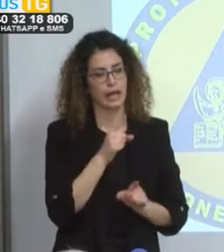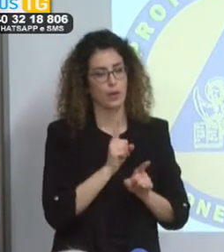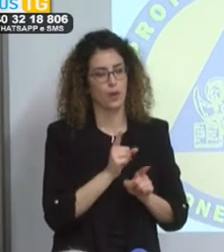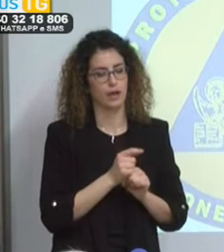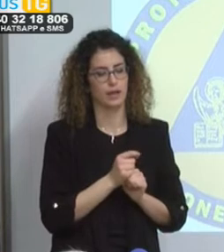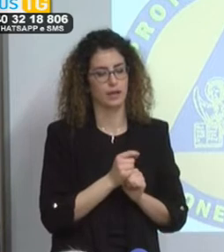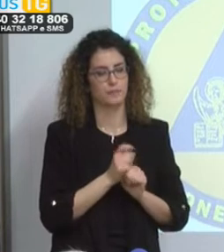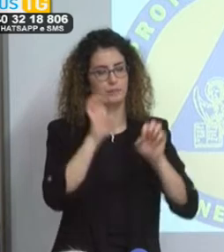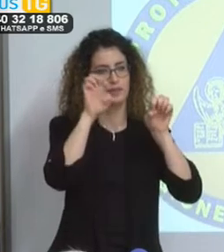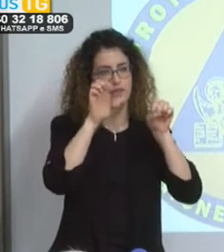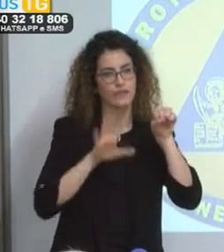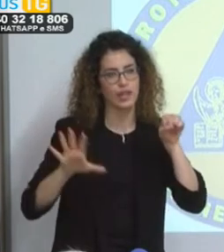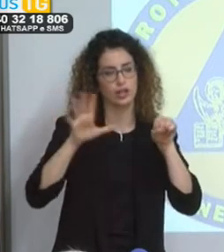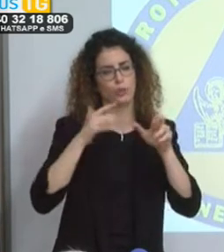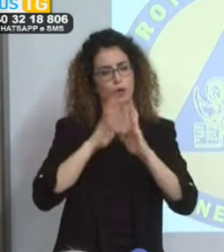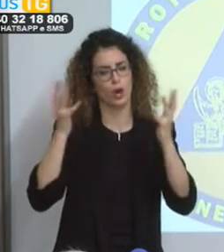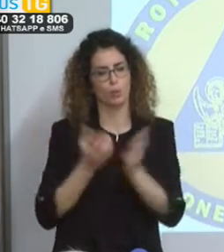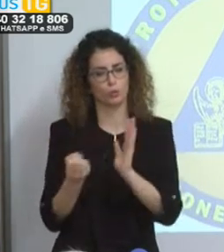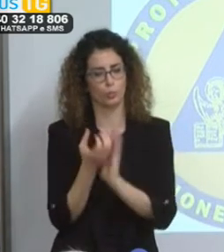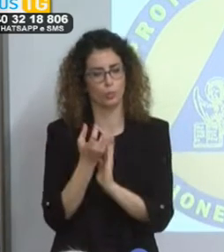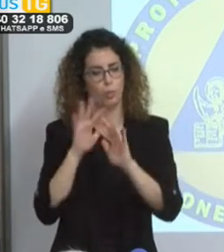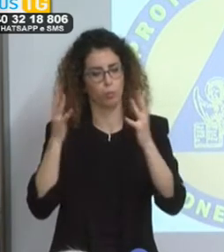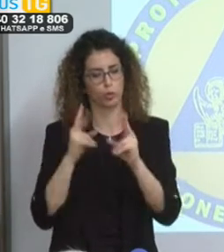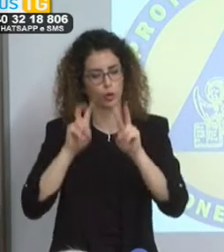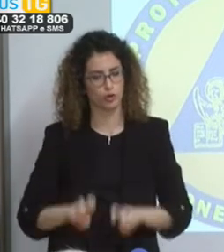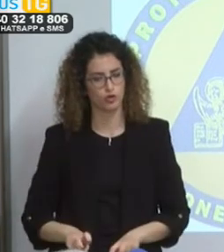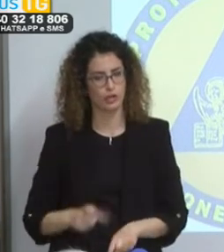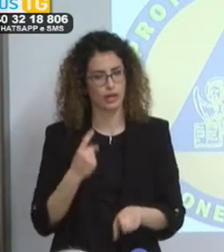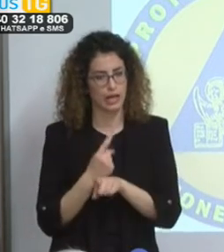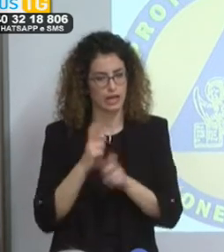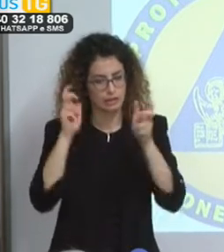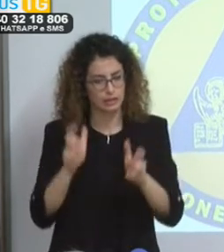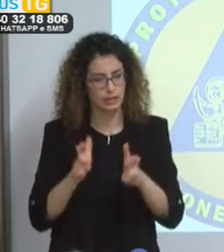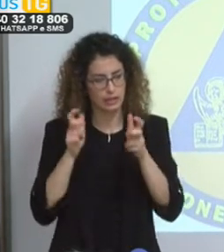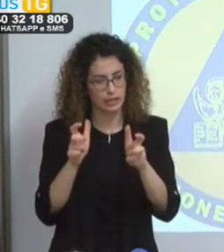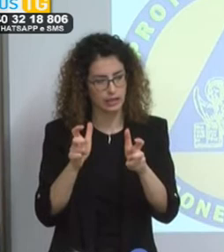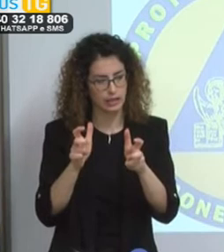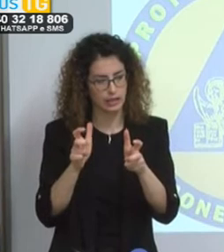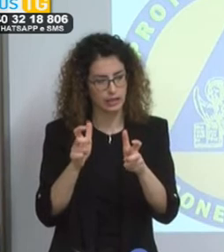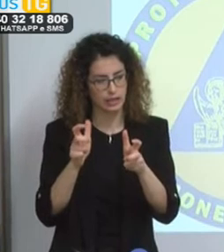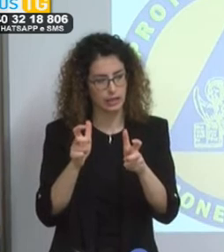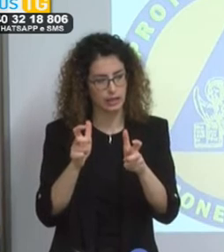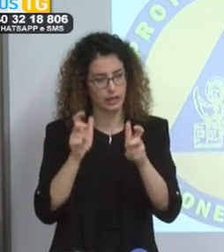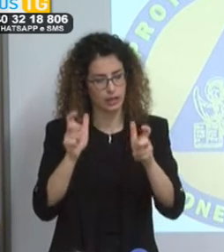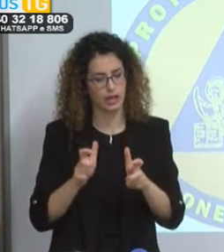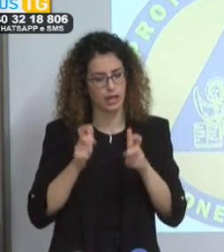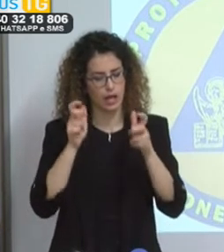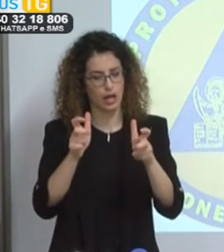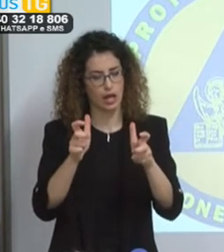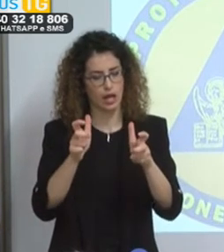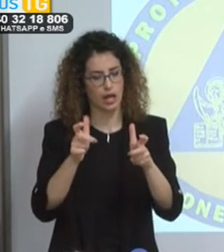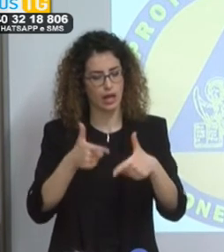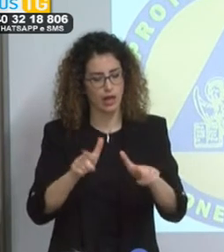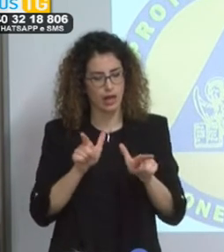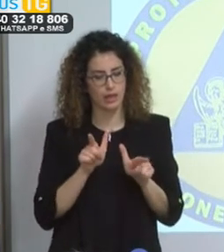mondo produttivo e del mondo della ricerca per superare un gap che ci vede indubbiamente condannati nel vagone